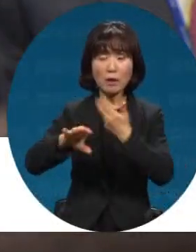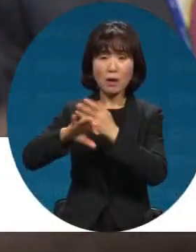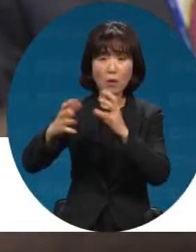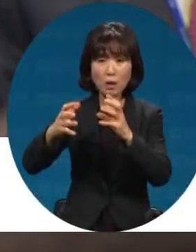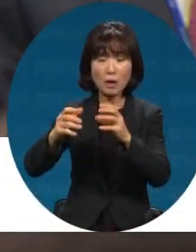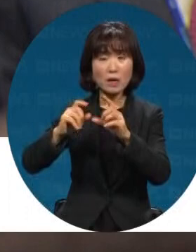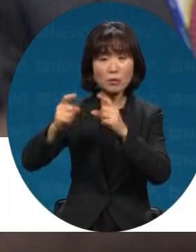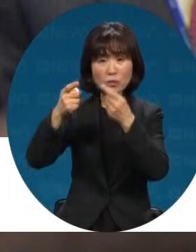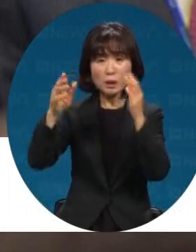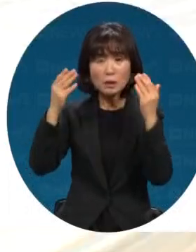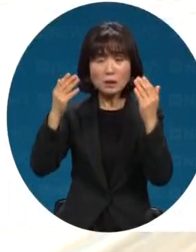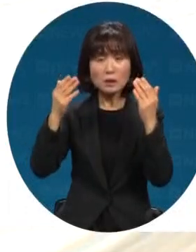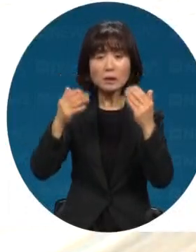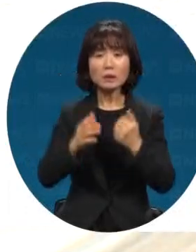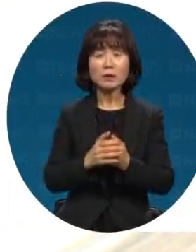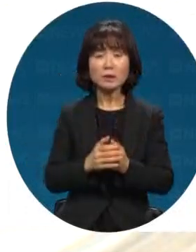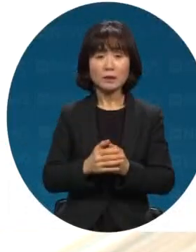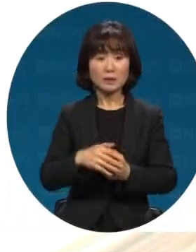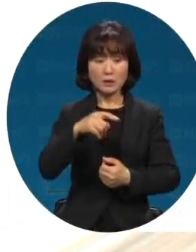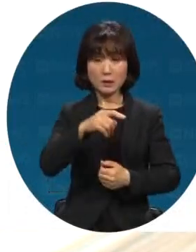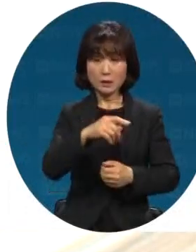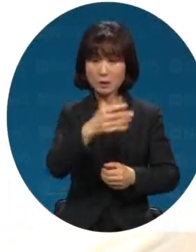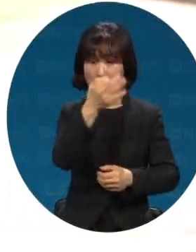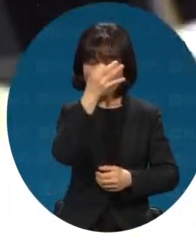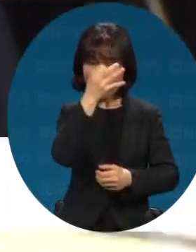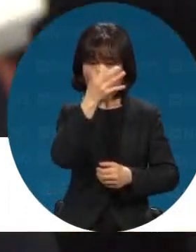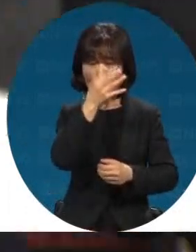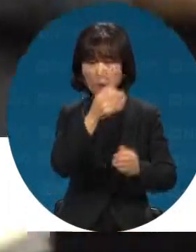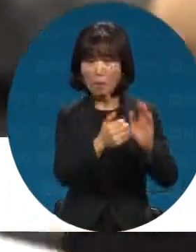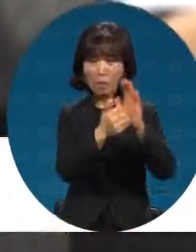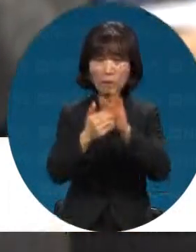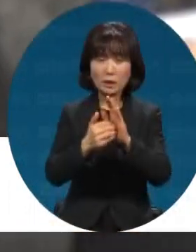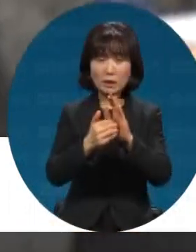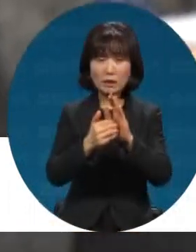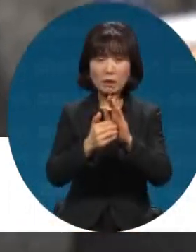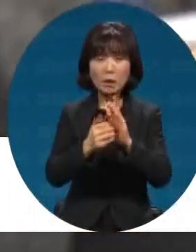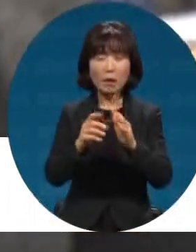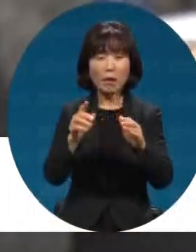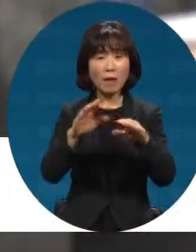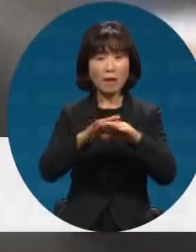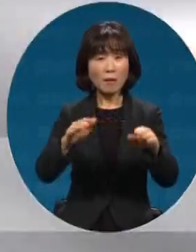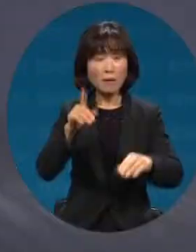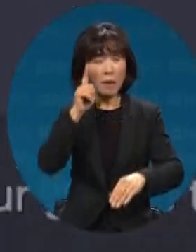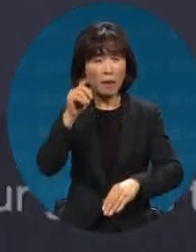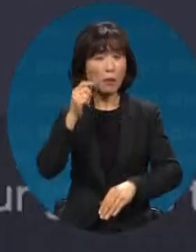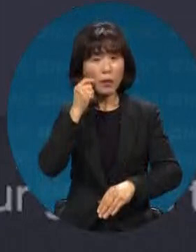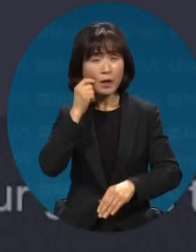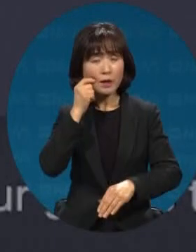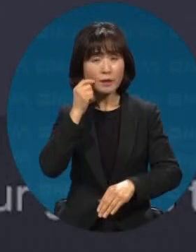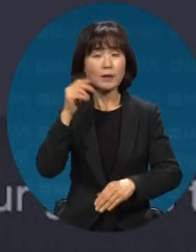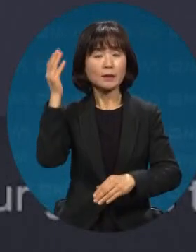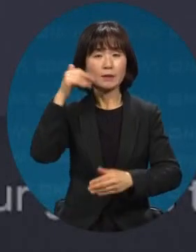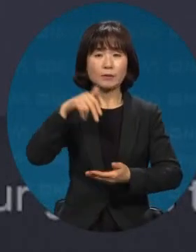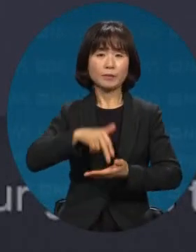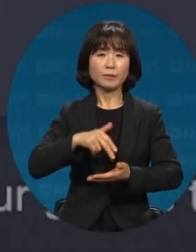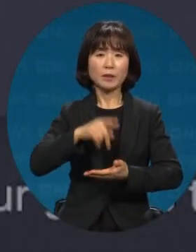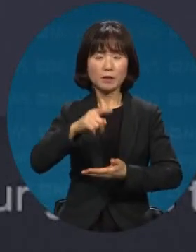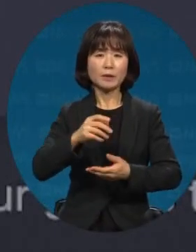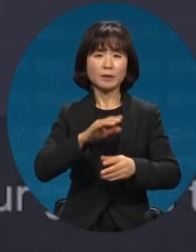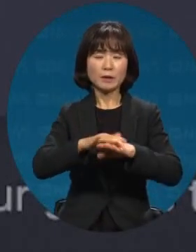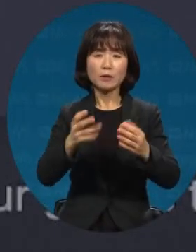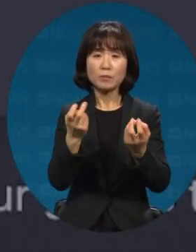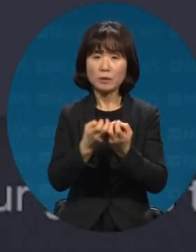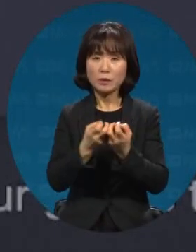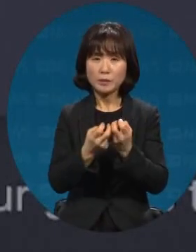것 미봉책에 불과하단 반성도 이어지고 있다면서 대응방안을 고민하겠다고 밝혔습니다 새로운 인공지능